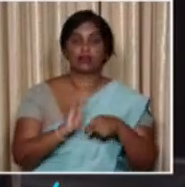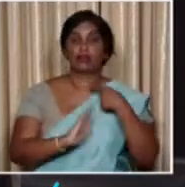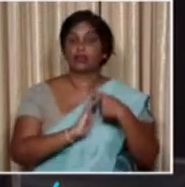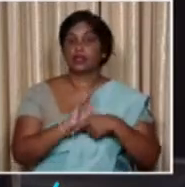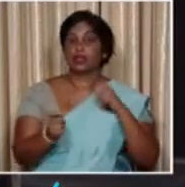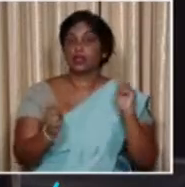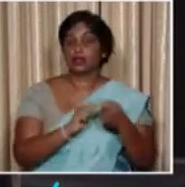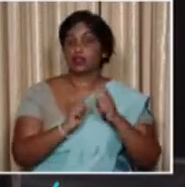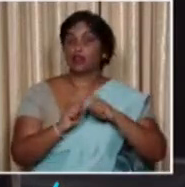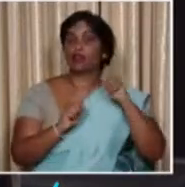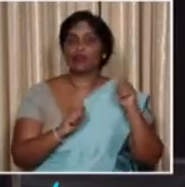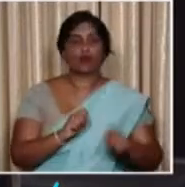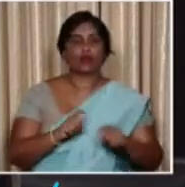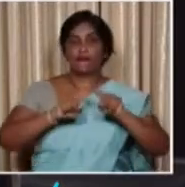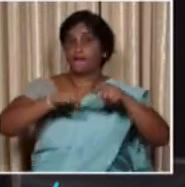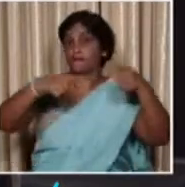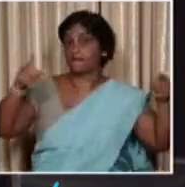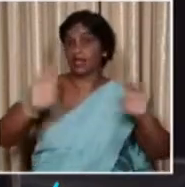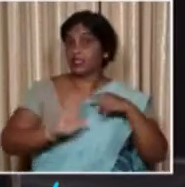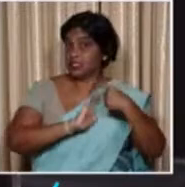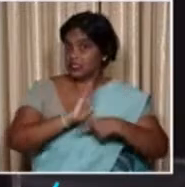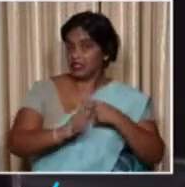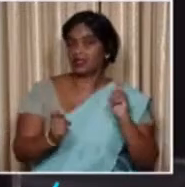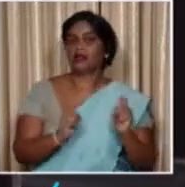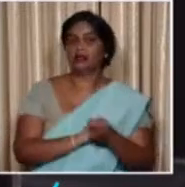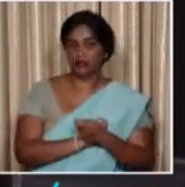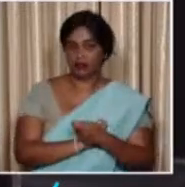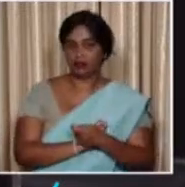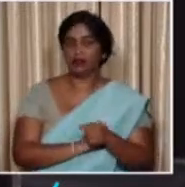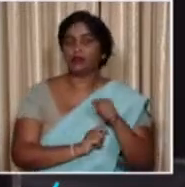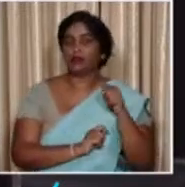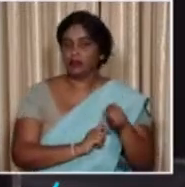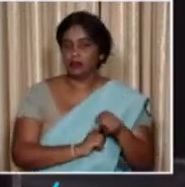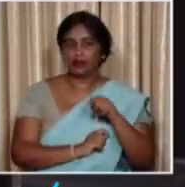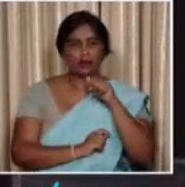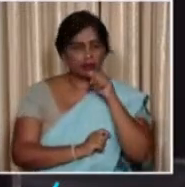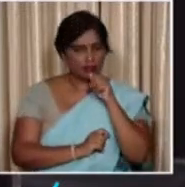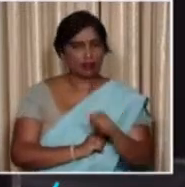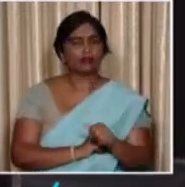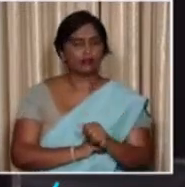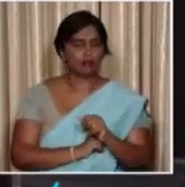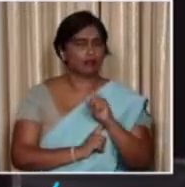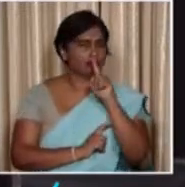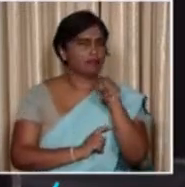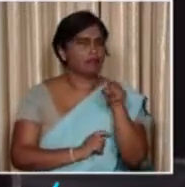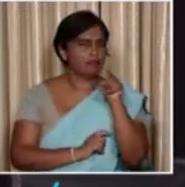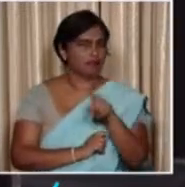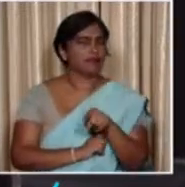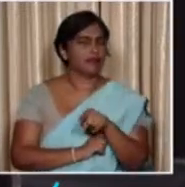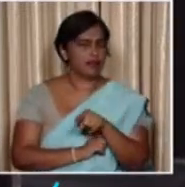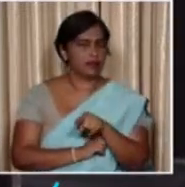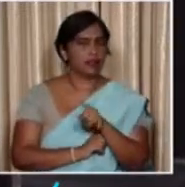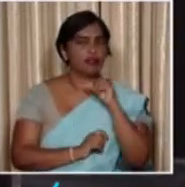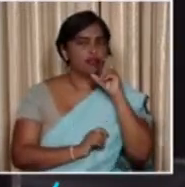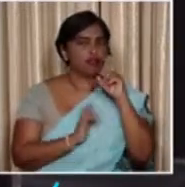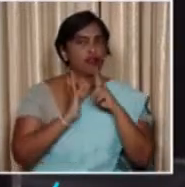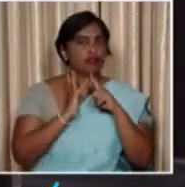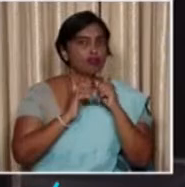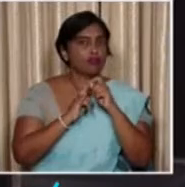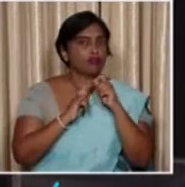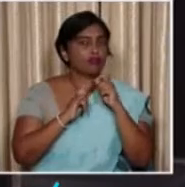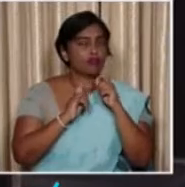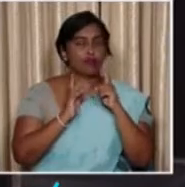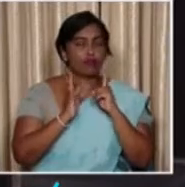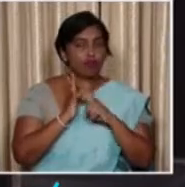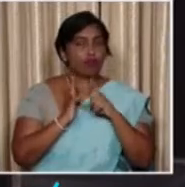ශ්‍රී ලංකා ක්‍රිකට් මණ්ඩලය පිළිබඳව වෙන කාගේවත් එකක් නෙමෙයි. ඒක නිසා මේක ඇතර මේක නරකයි. මොකද හේතුව කෝප් එක කියන්නේ